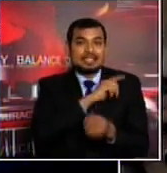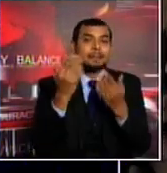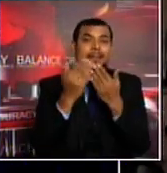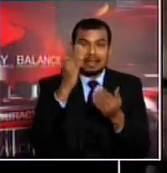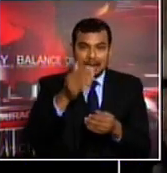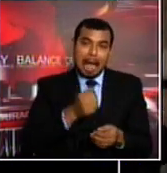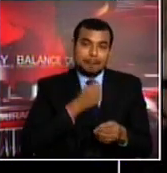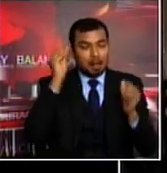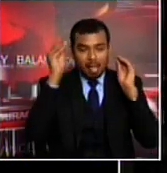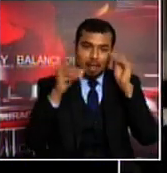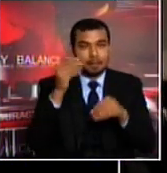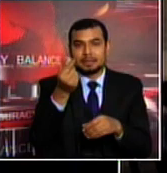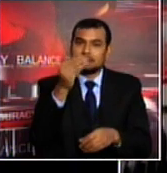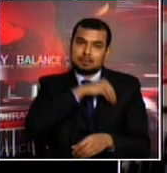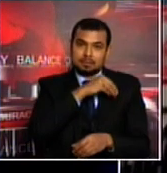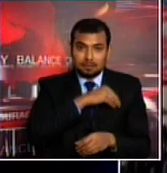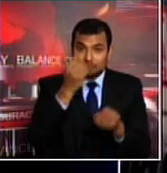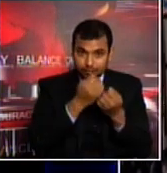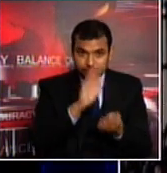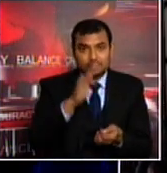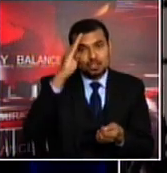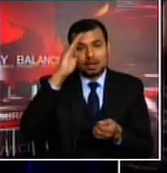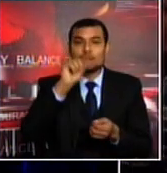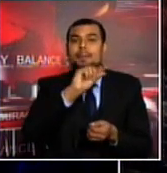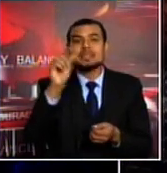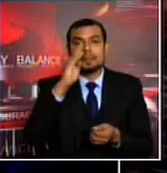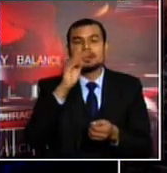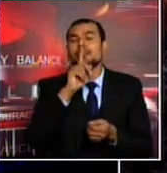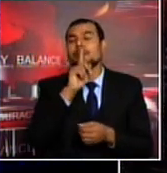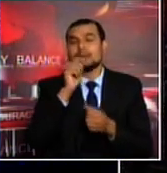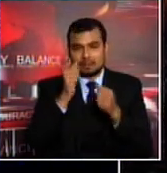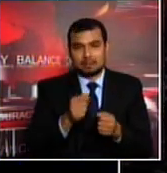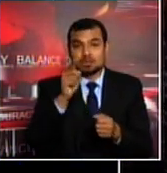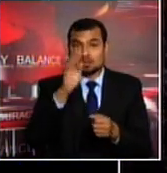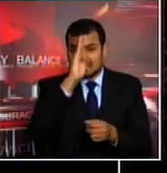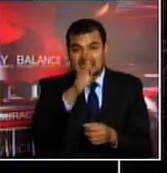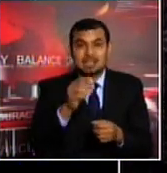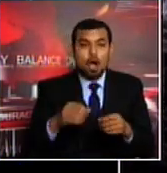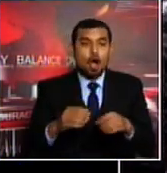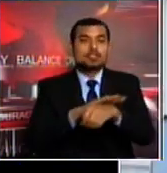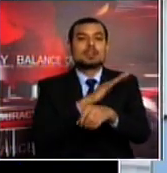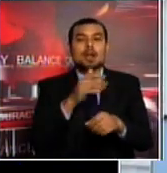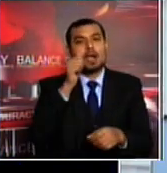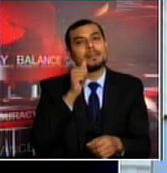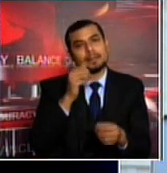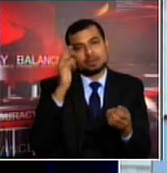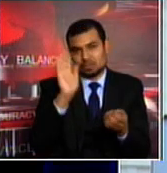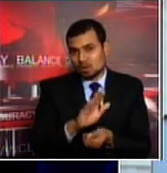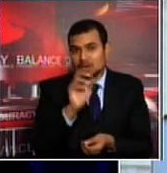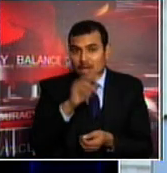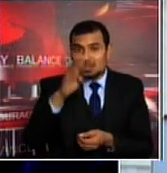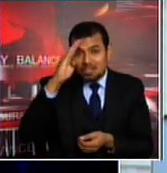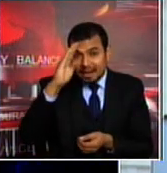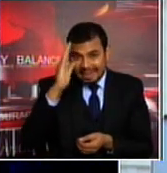खुसी शुल्क लिइरहेका छन्, सरकार यस विषयमा मौन छ। यसको प्रत्यक्ष असर अभिभावकलाई परेको छ। तर सरकारले